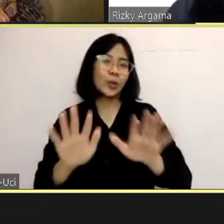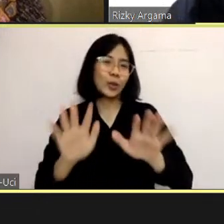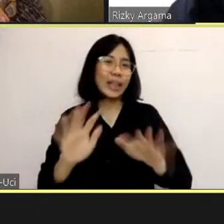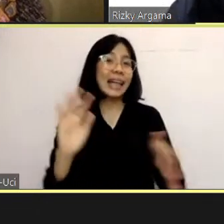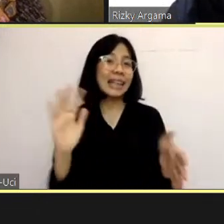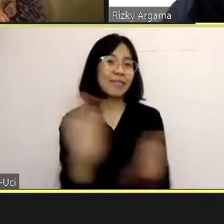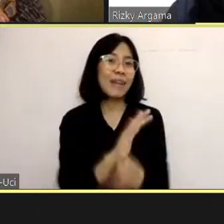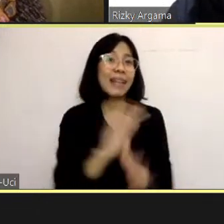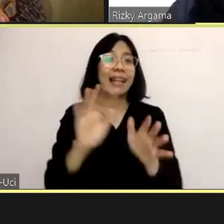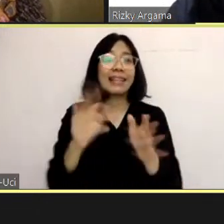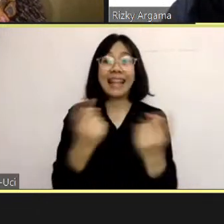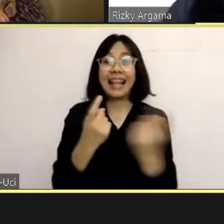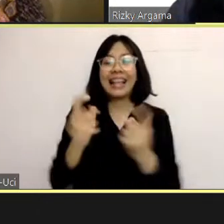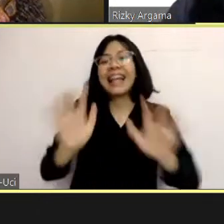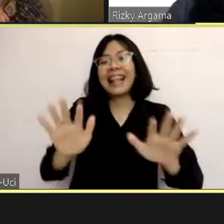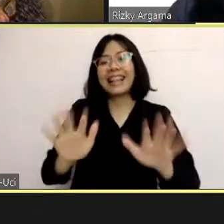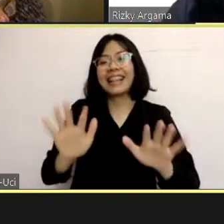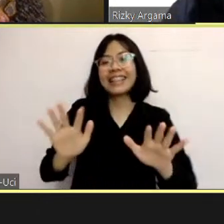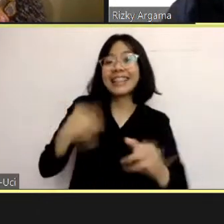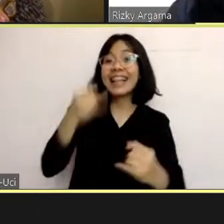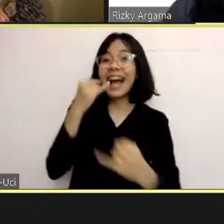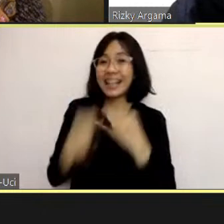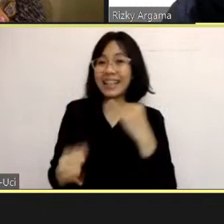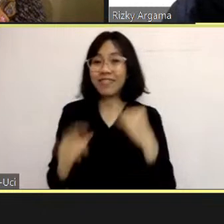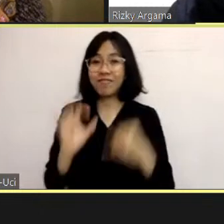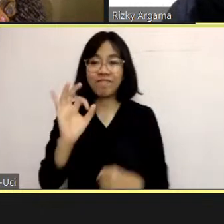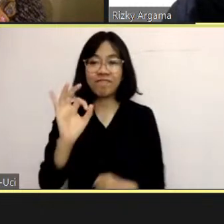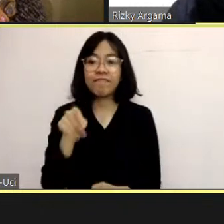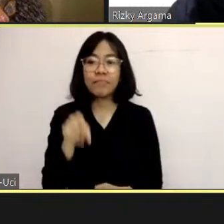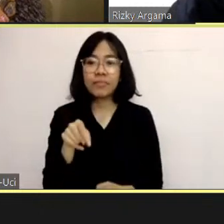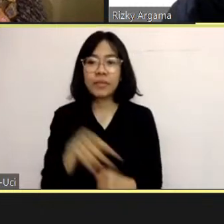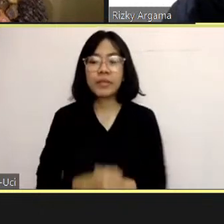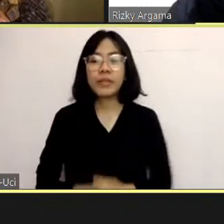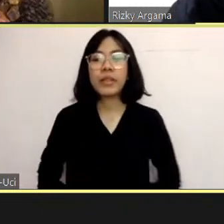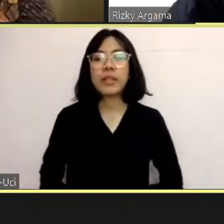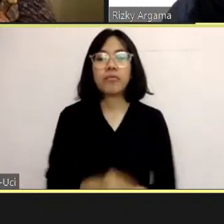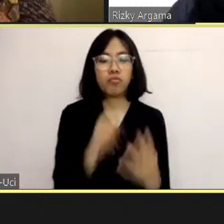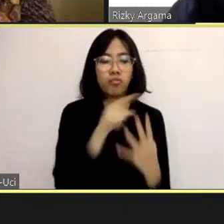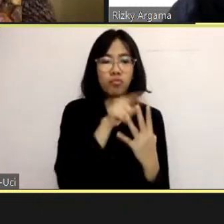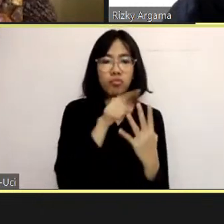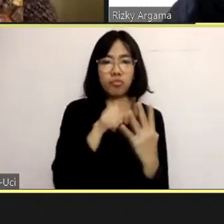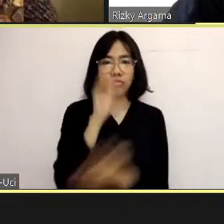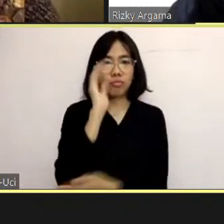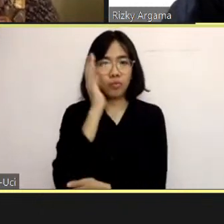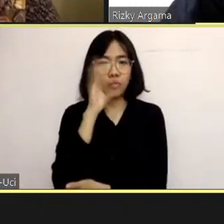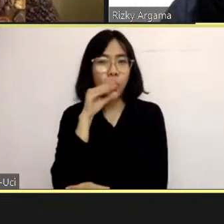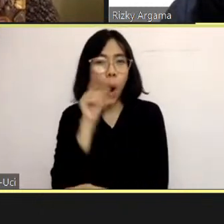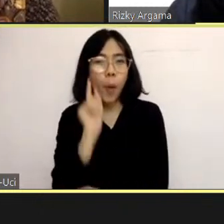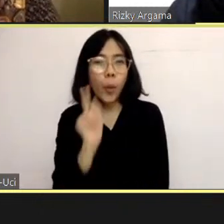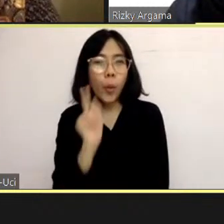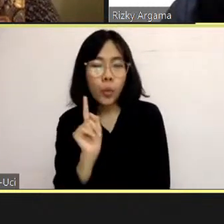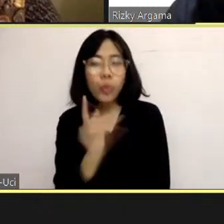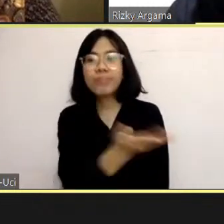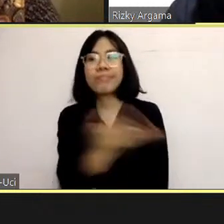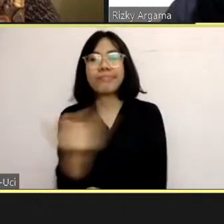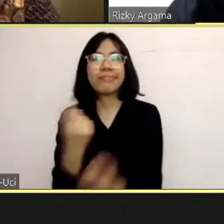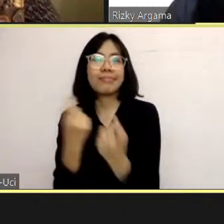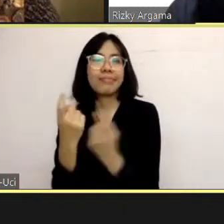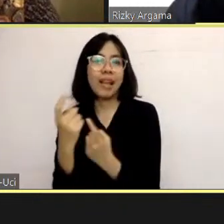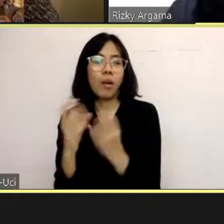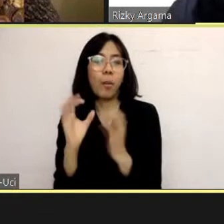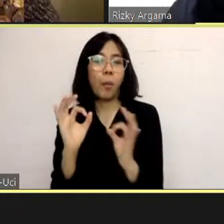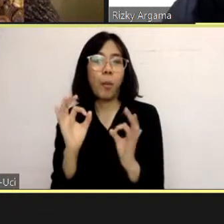di akhir sesi pemaparan ini setelah semua pembicara menyampaikan paparannya. Kita langsung berlanjut